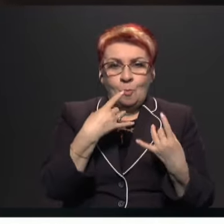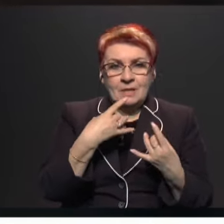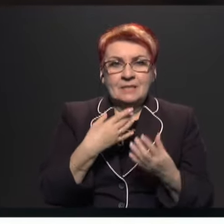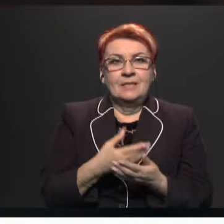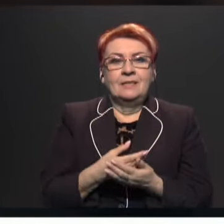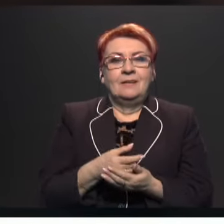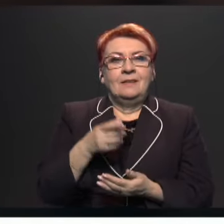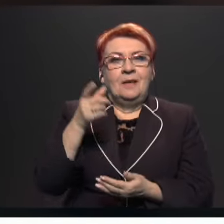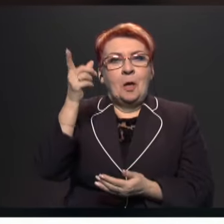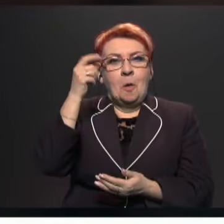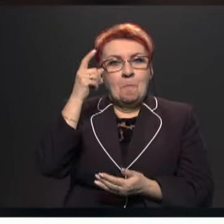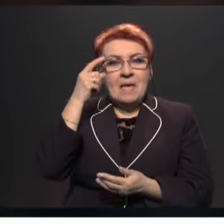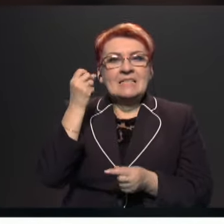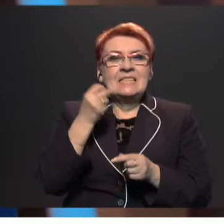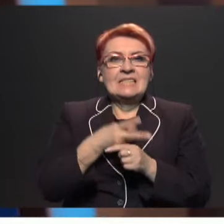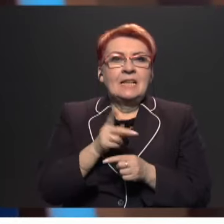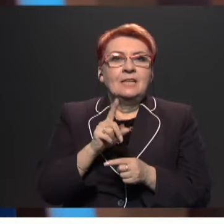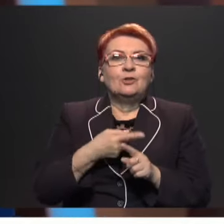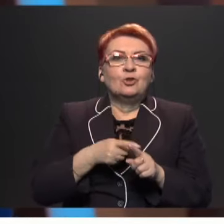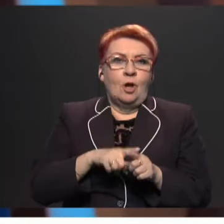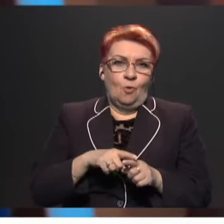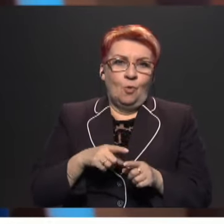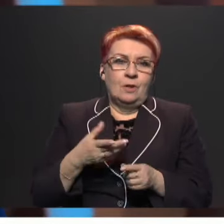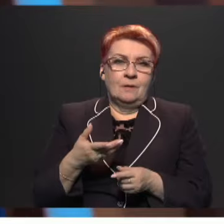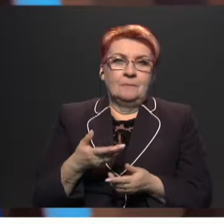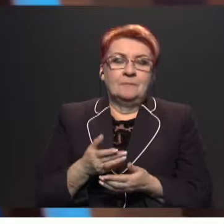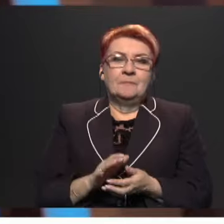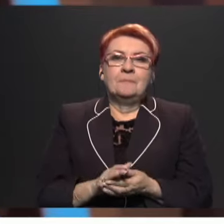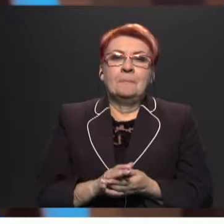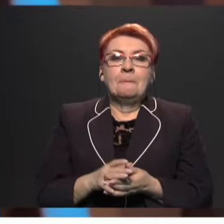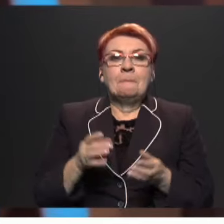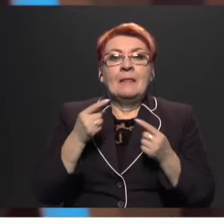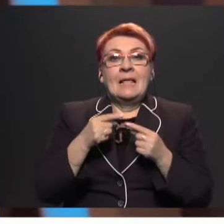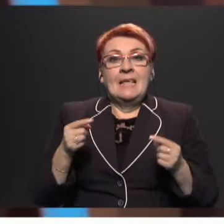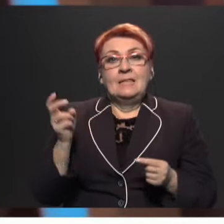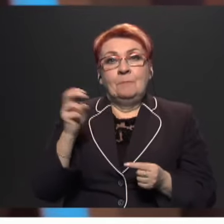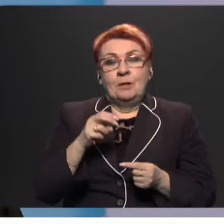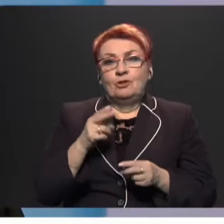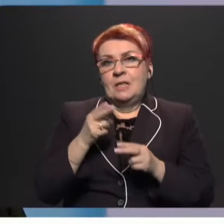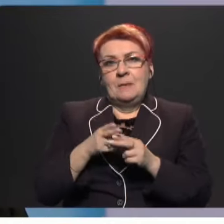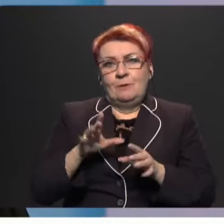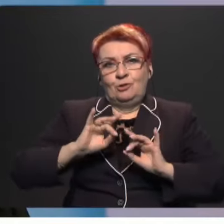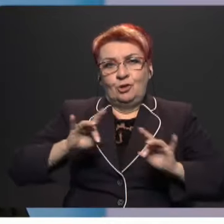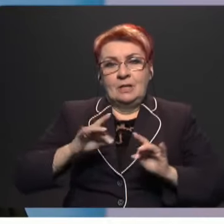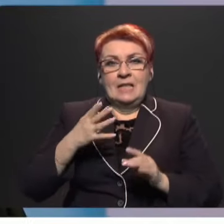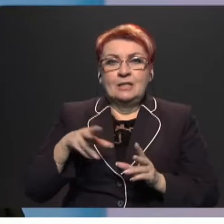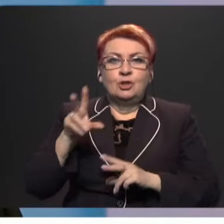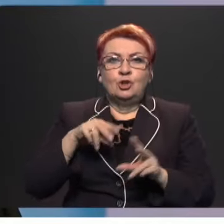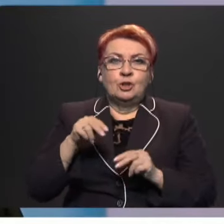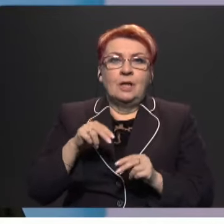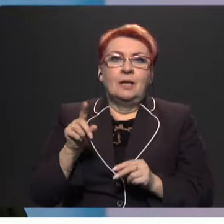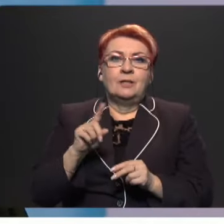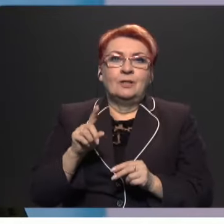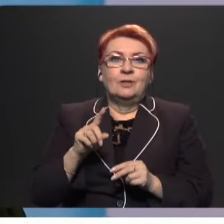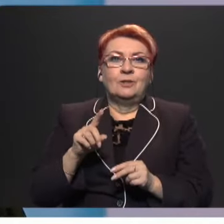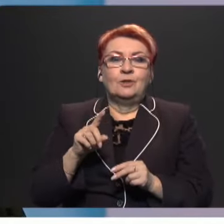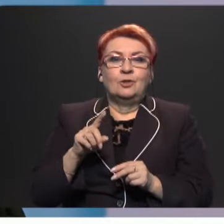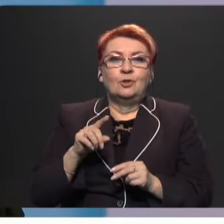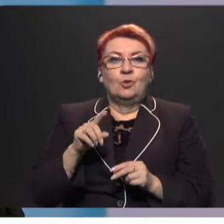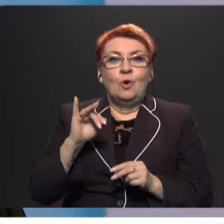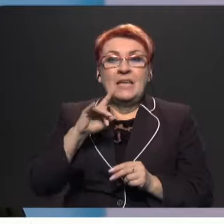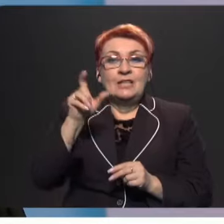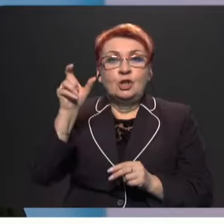изгонять? Да. Пожалуйста, тоже рассудите. Ну, значит, с некоторых прихожан не помешает. Да, если они так считают, что из небес